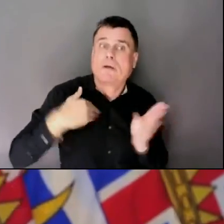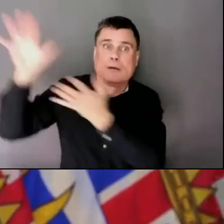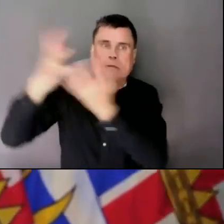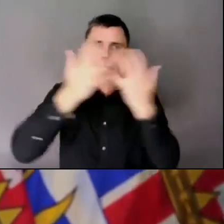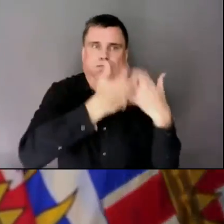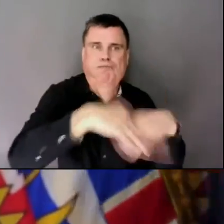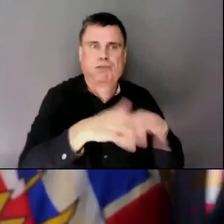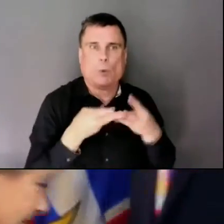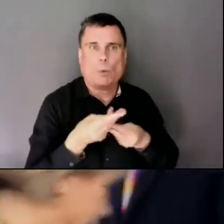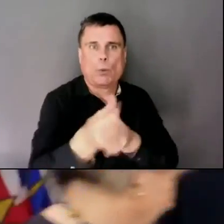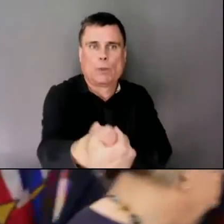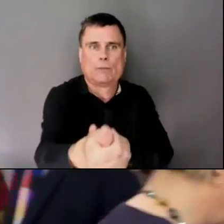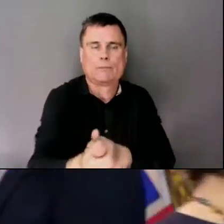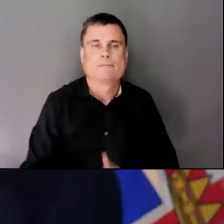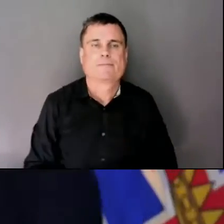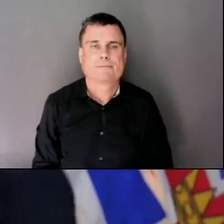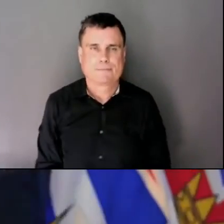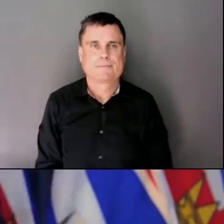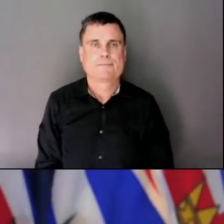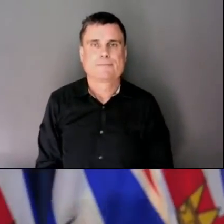The minister is going to answer.